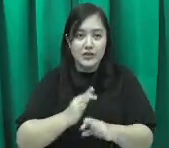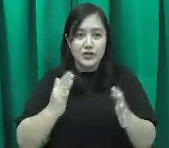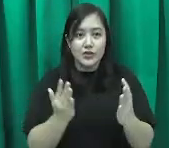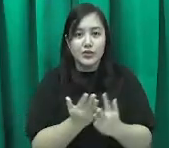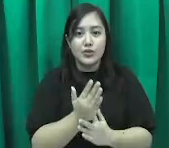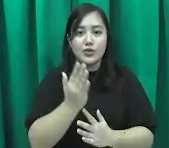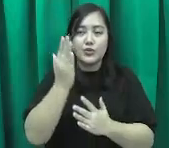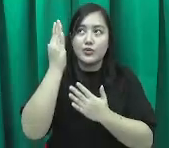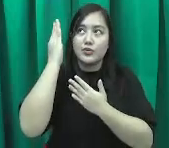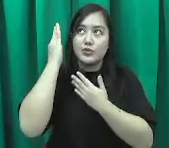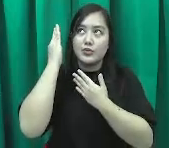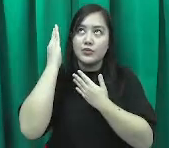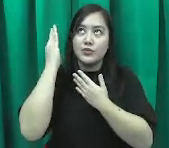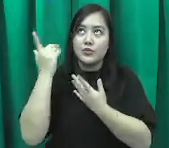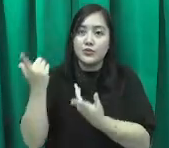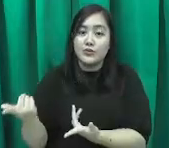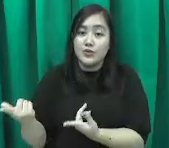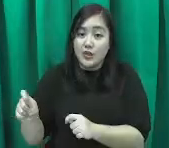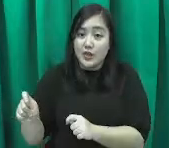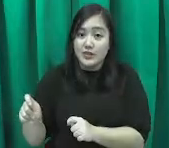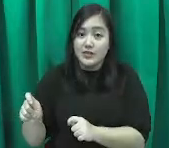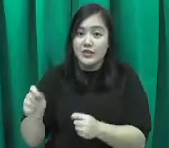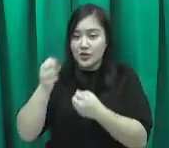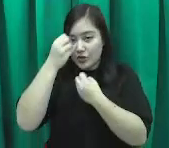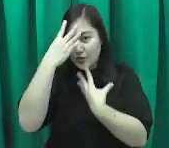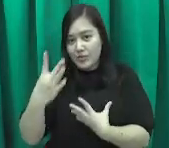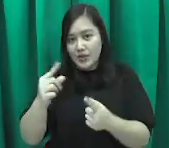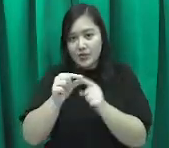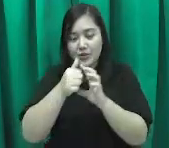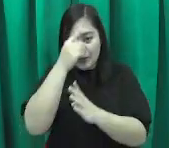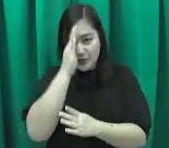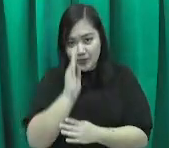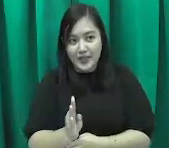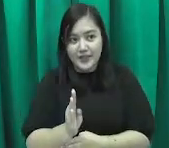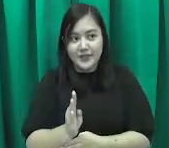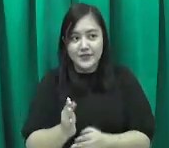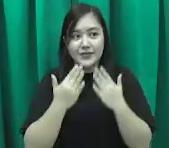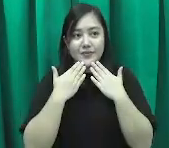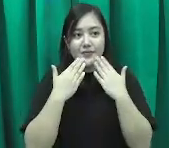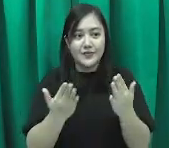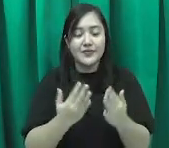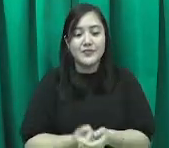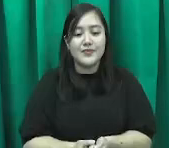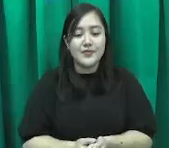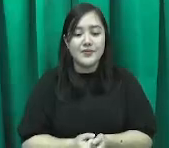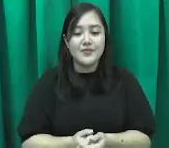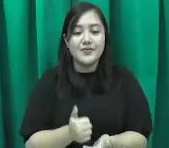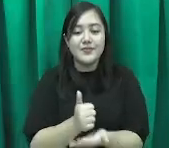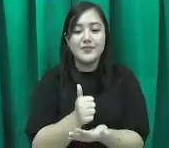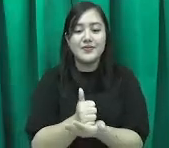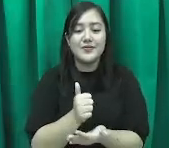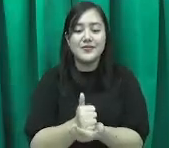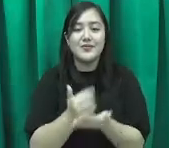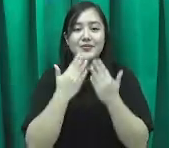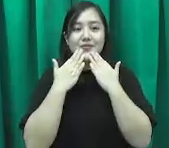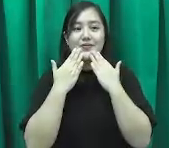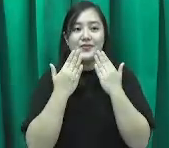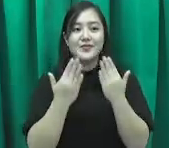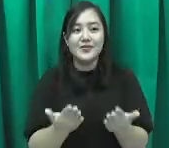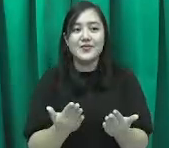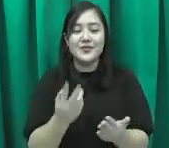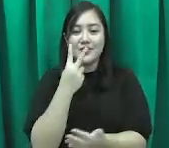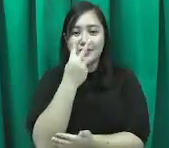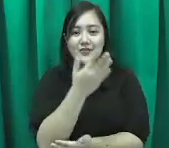ng pagtiwala at pagsunod sa salita ng Diyos. Yun lamang po at maraming salamat po sa inyong lahat. Amen. Maraming pong salamat sa inyo. See